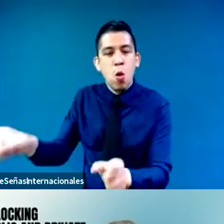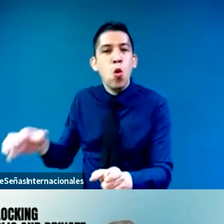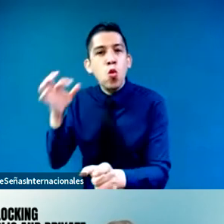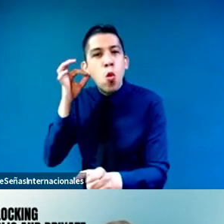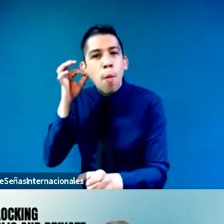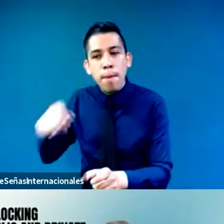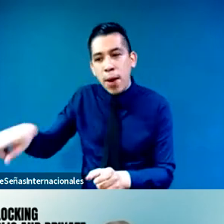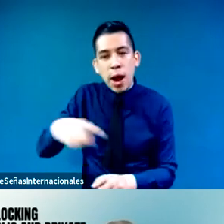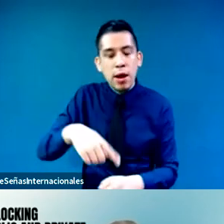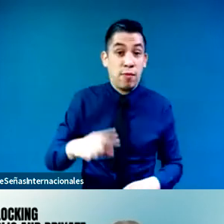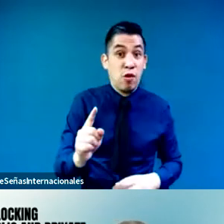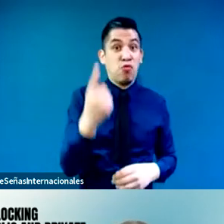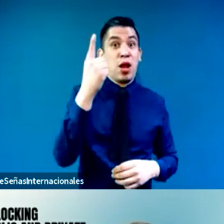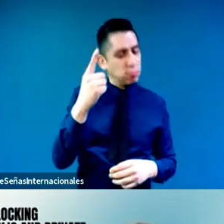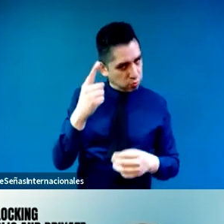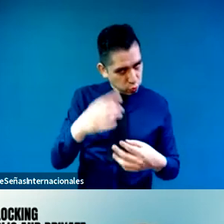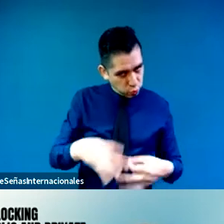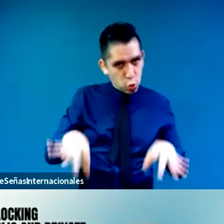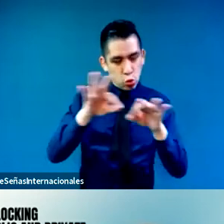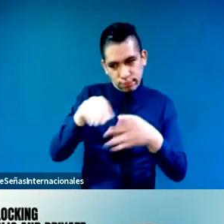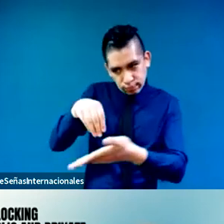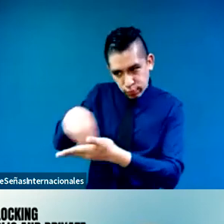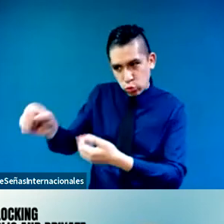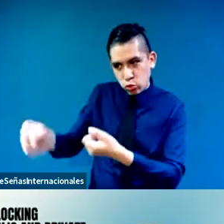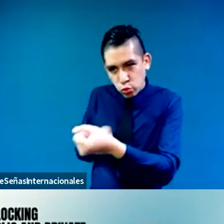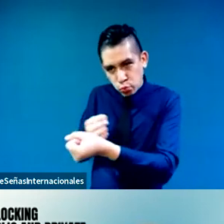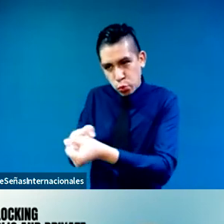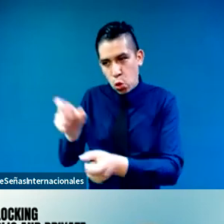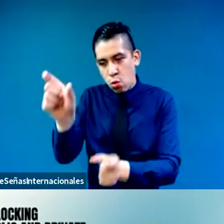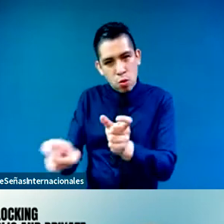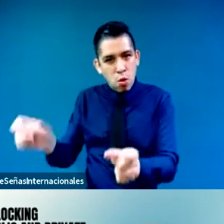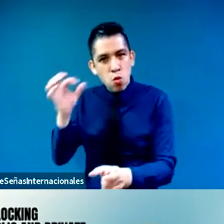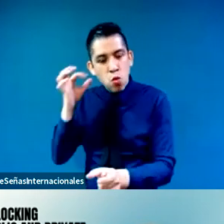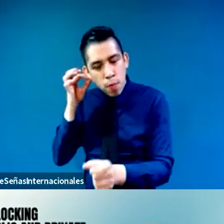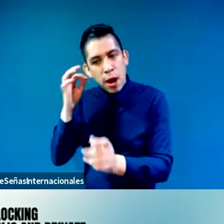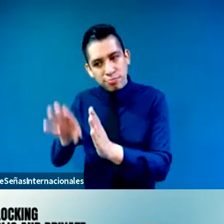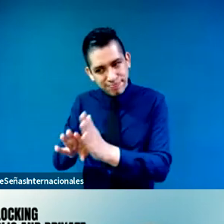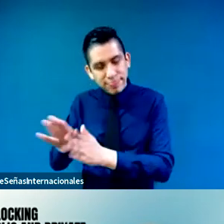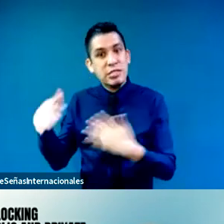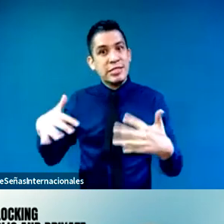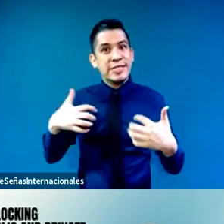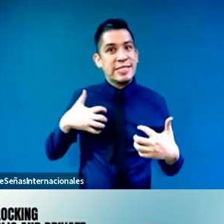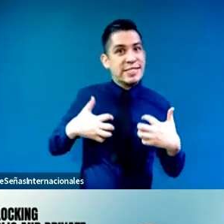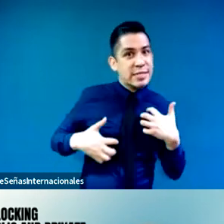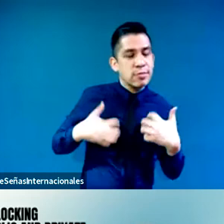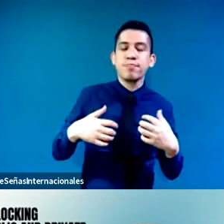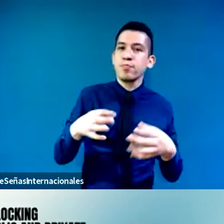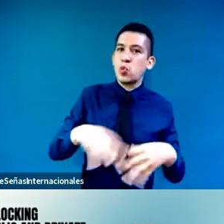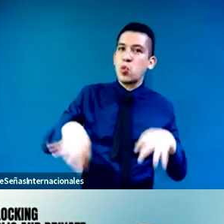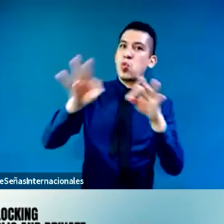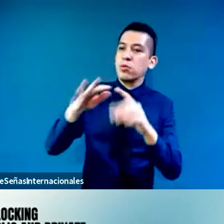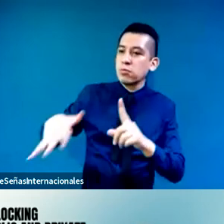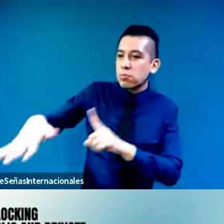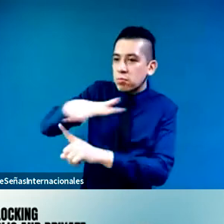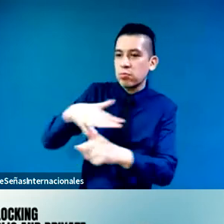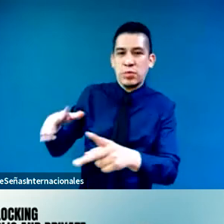छौँ मञ्चसँग आबद्ध धेरै सहकारीहरूले चाहिँ पूर्वाधार विकास सांस्कृतिक जगेर्ना र